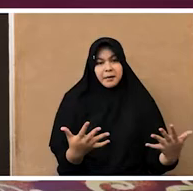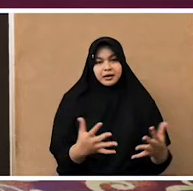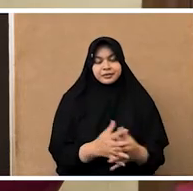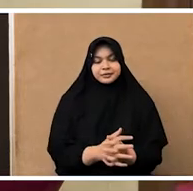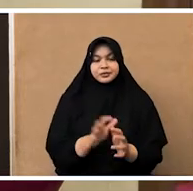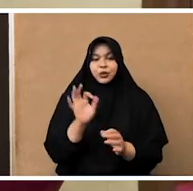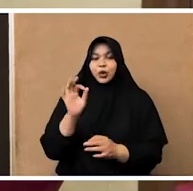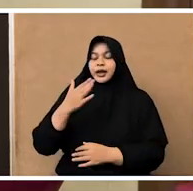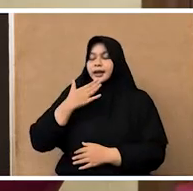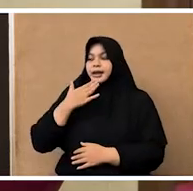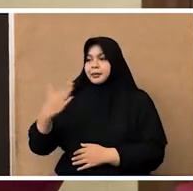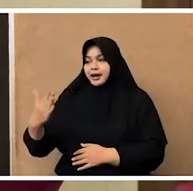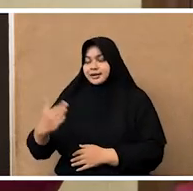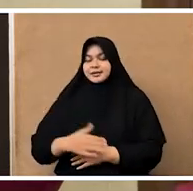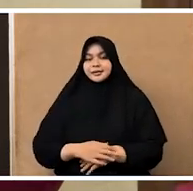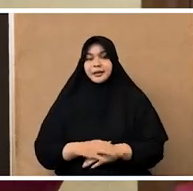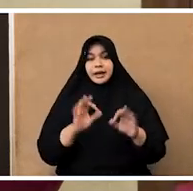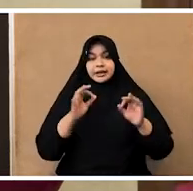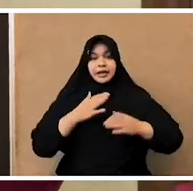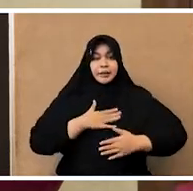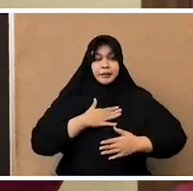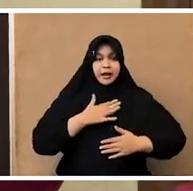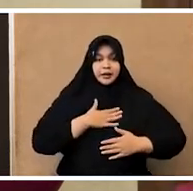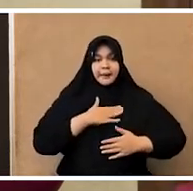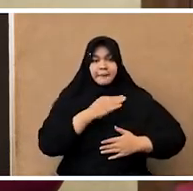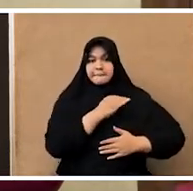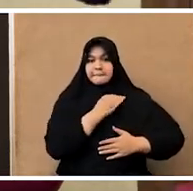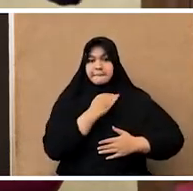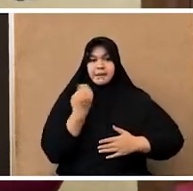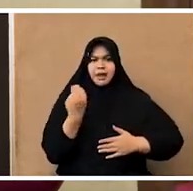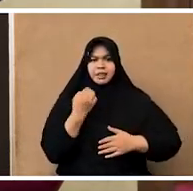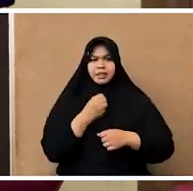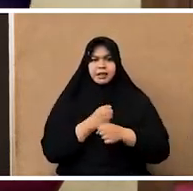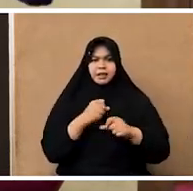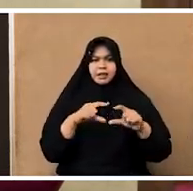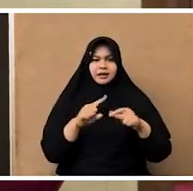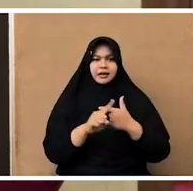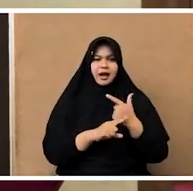Terima kasih Mas Saya mau tiga ya Mas